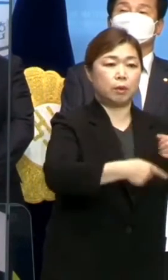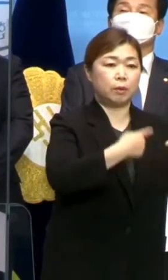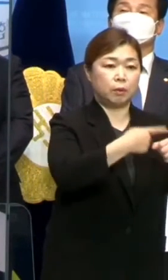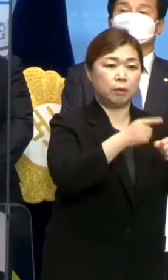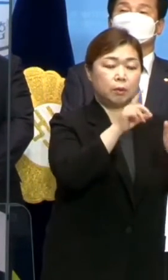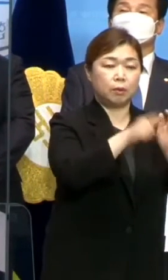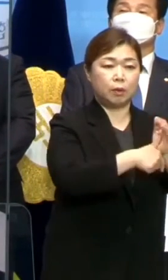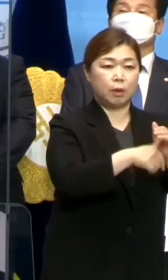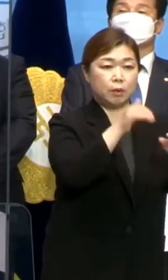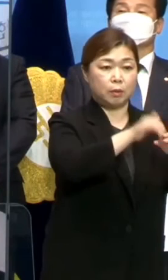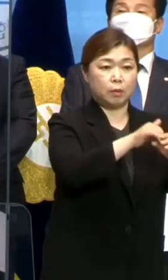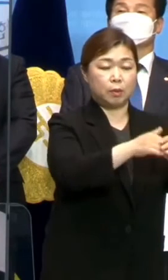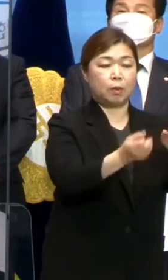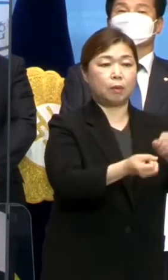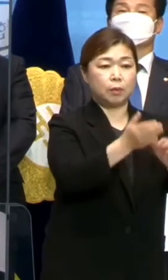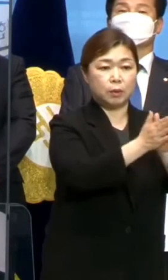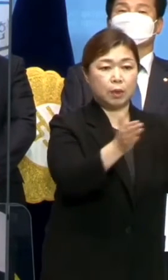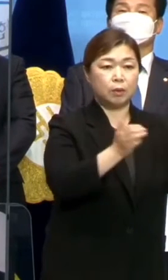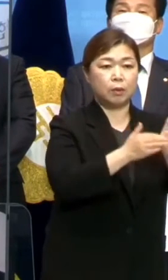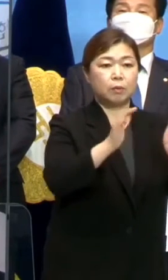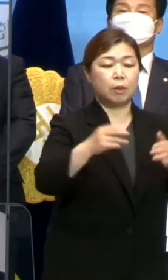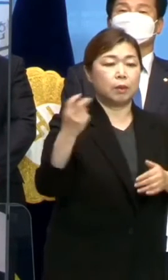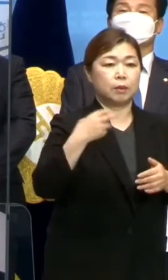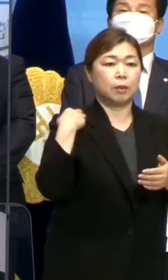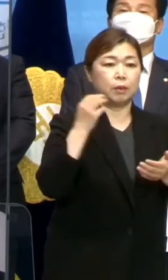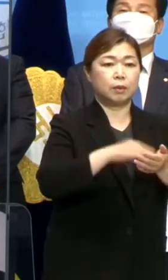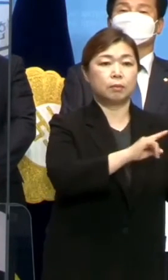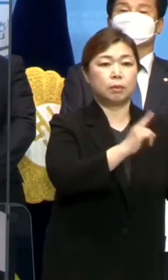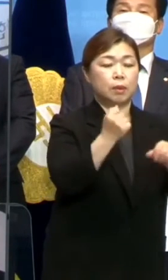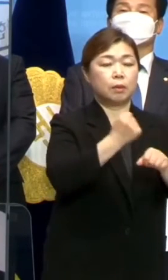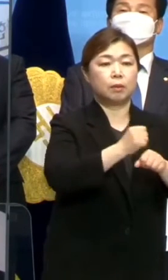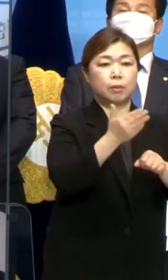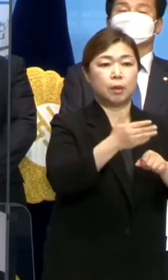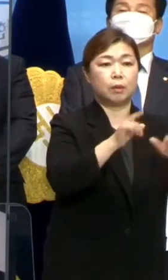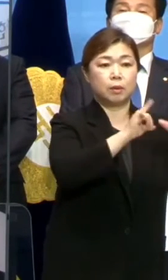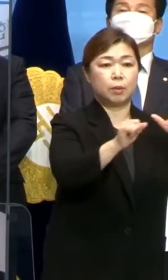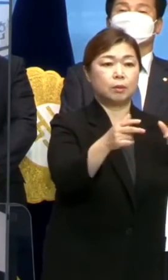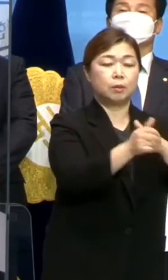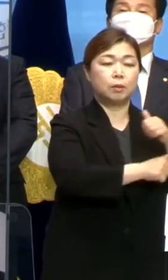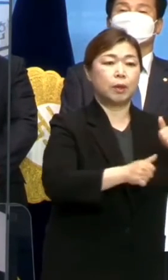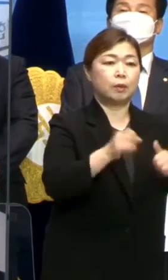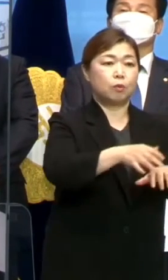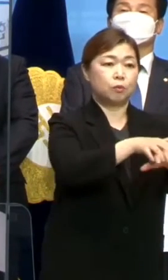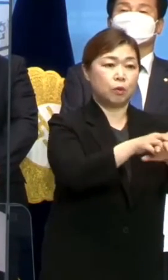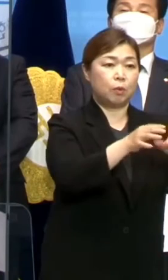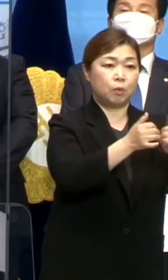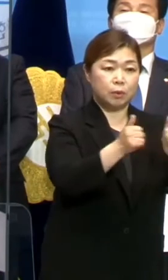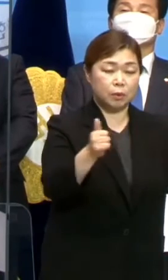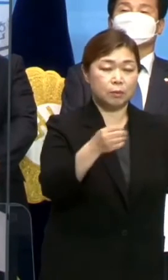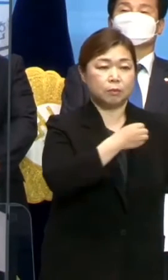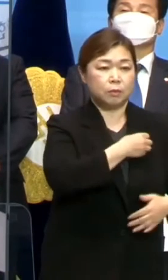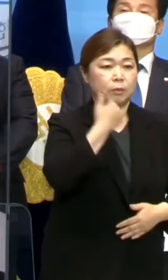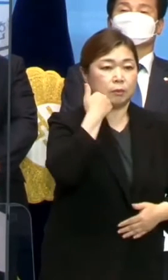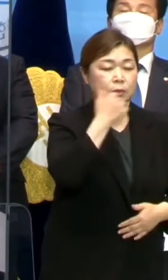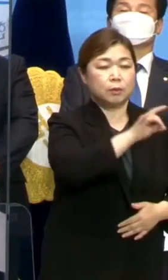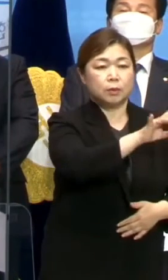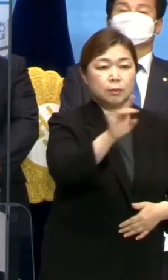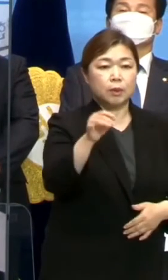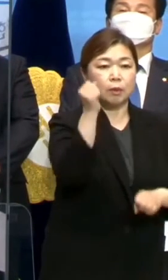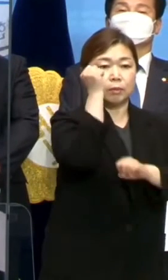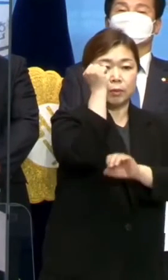의원 선거가 실시되면서 다시 시작됐습니다 지방의회 및 그 구성원은 우리 지방 의원의